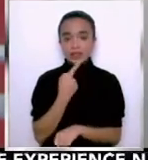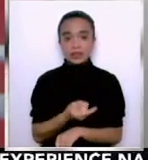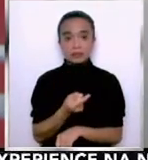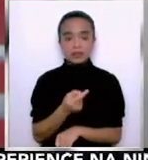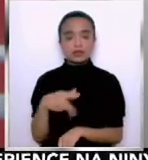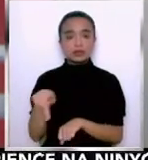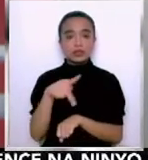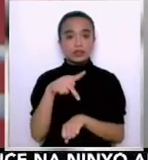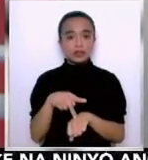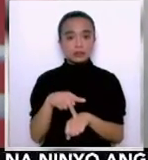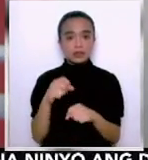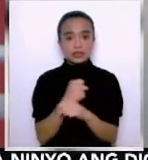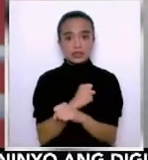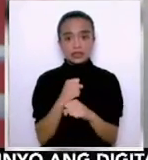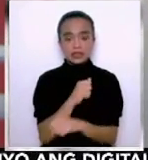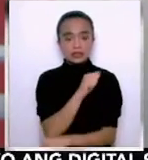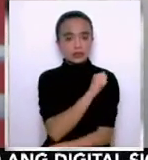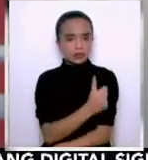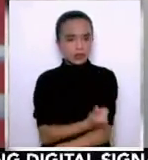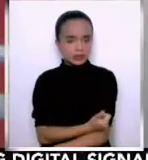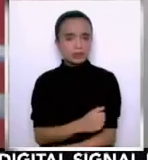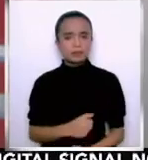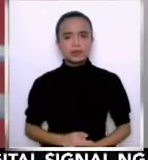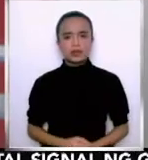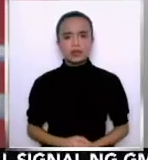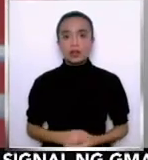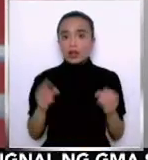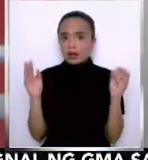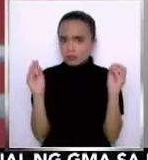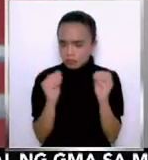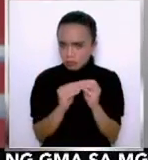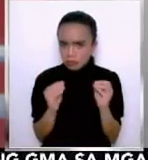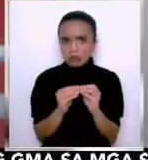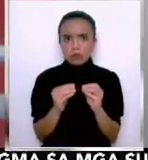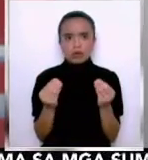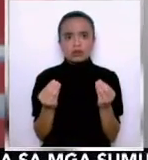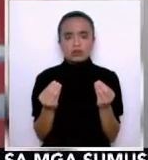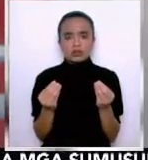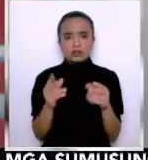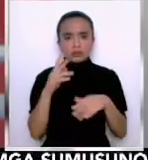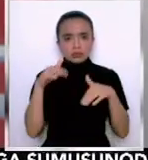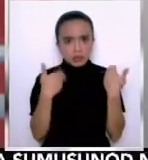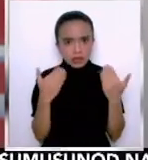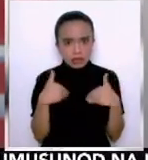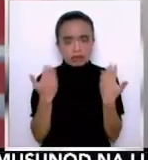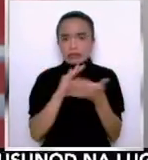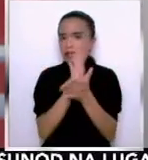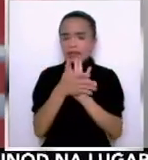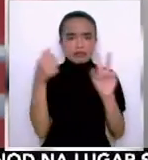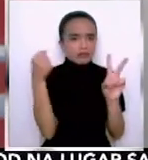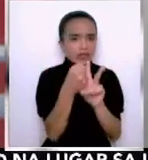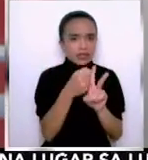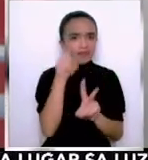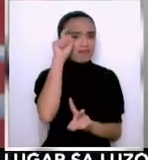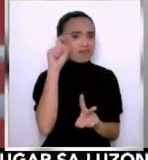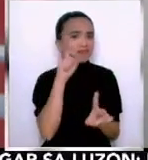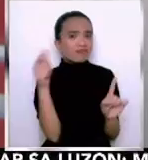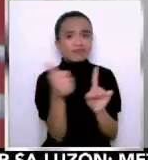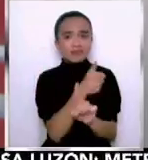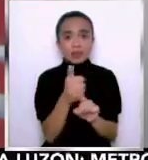Authority. Lalo ring dumami ang mga batang biktima ng sexual na pang-aabuso